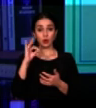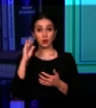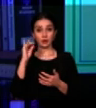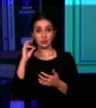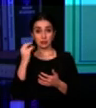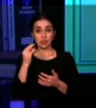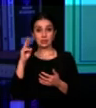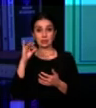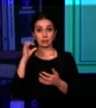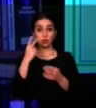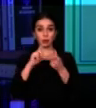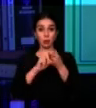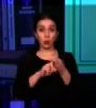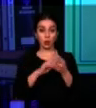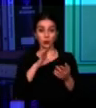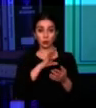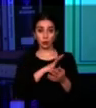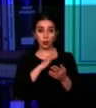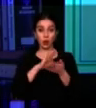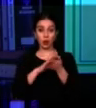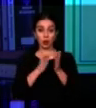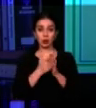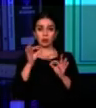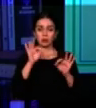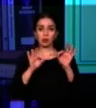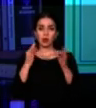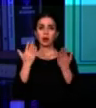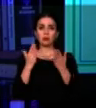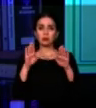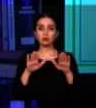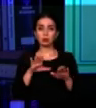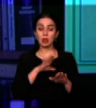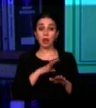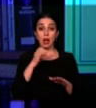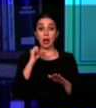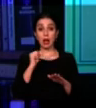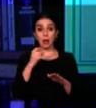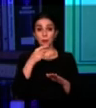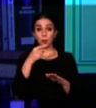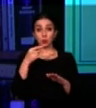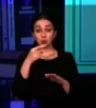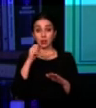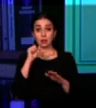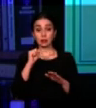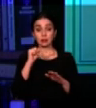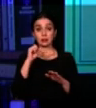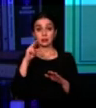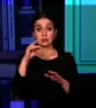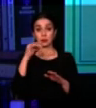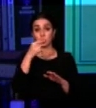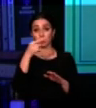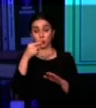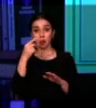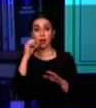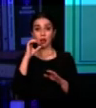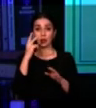ва дискриминантга боғлиқ ҳолда графиклар қандай жойлашар эди? А мусбат, дискриминант мусбат бўлганда, демак,